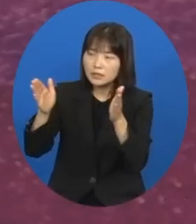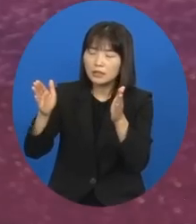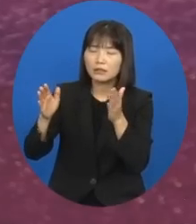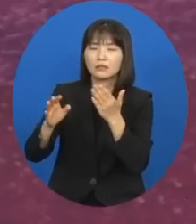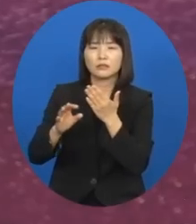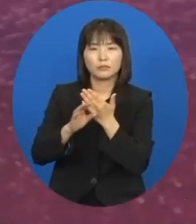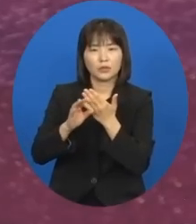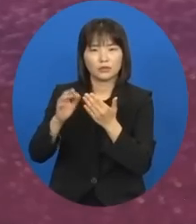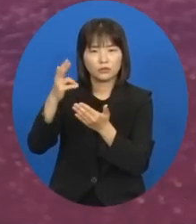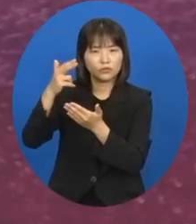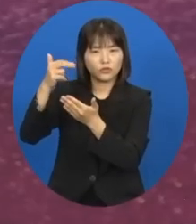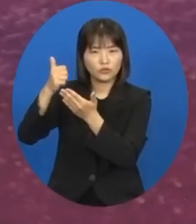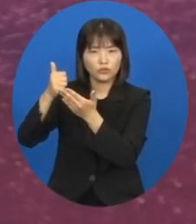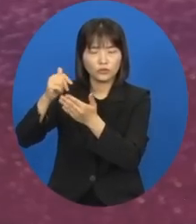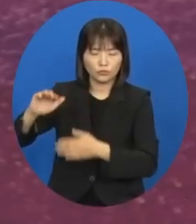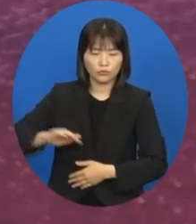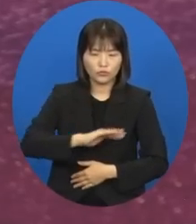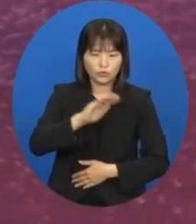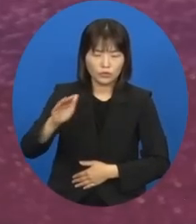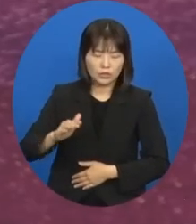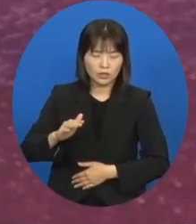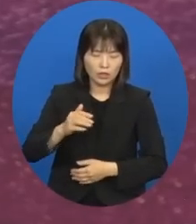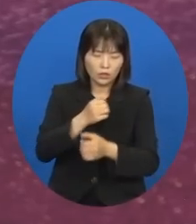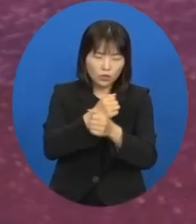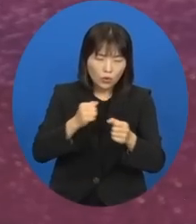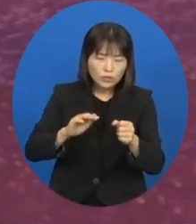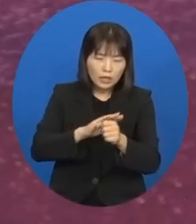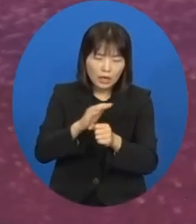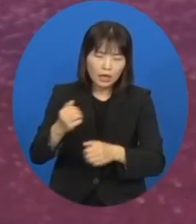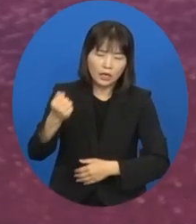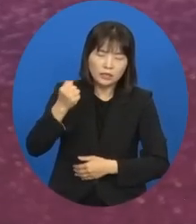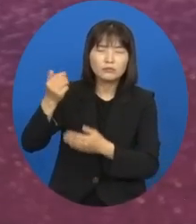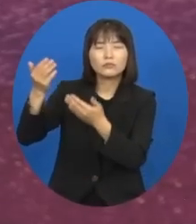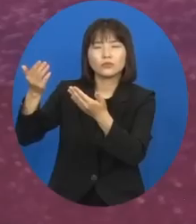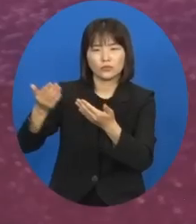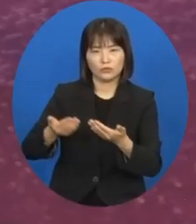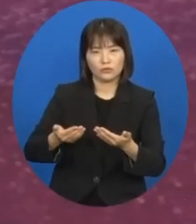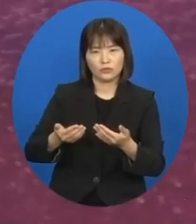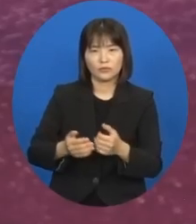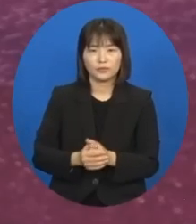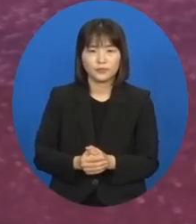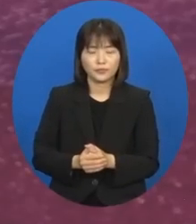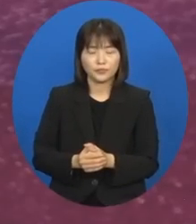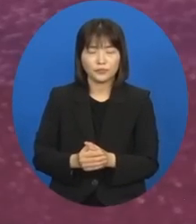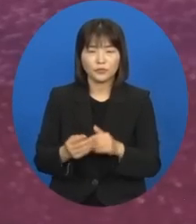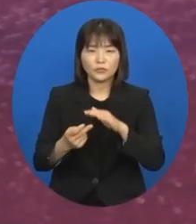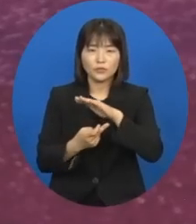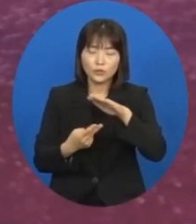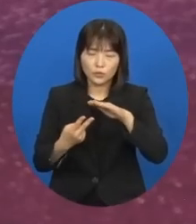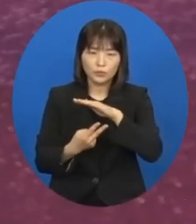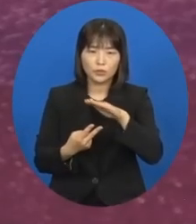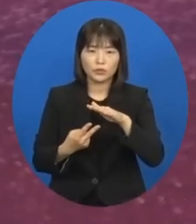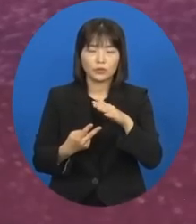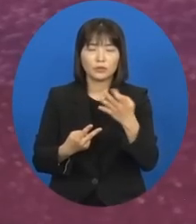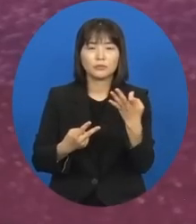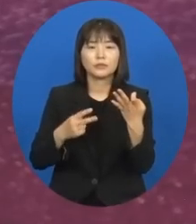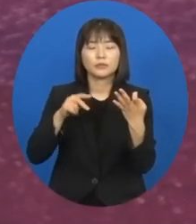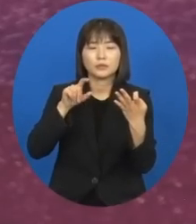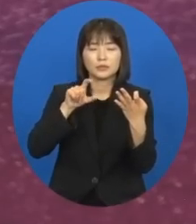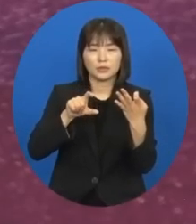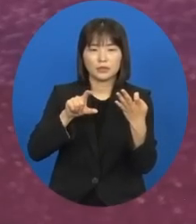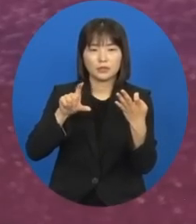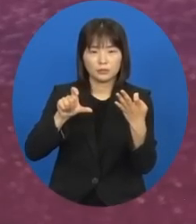주님이 우리에게 능히 용서와 사랑하심을 주십니다 요한복음 14장 15절 말씀에